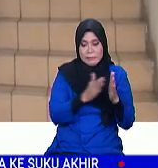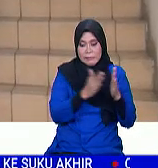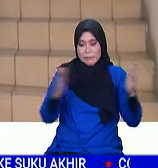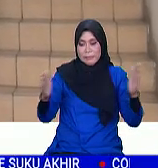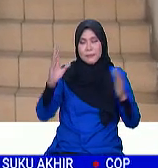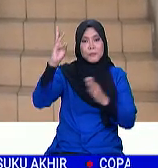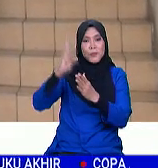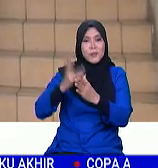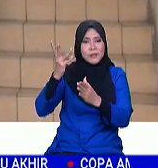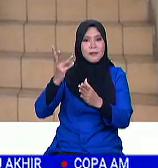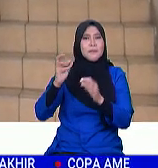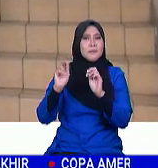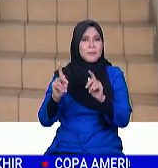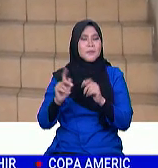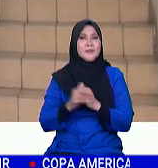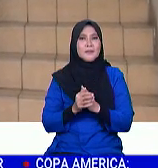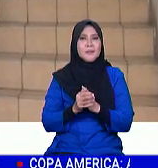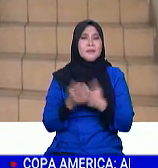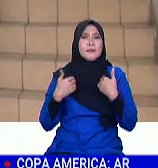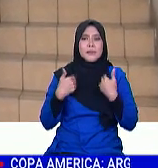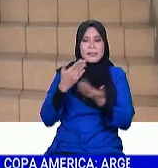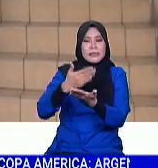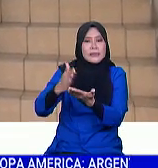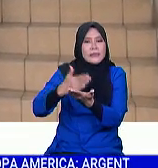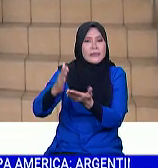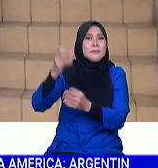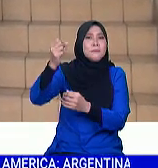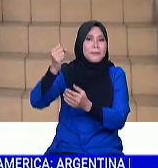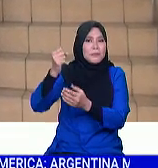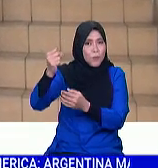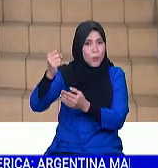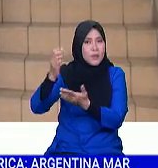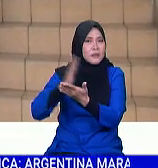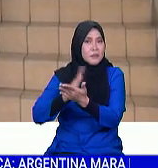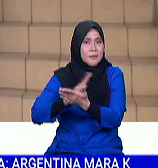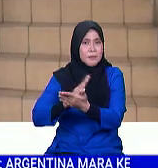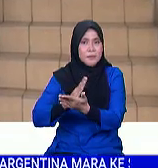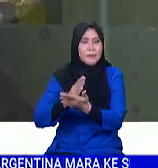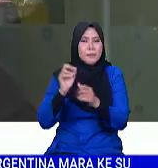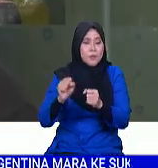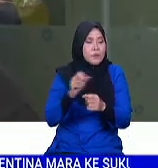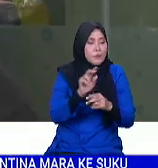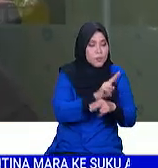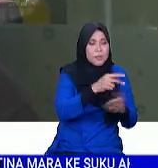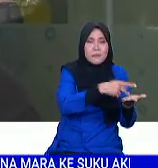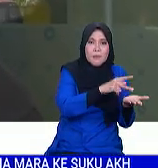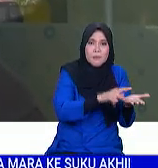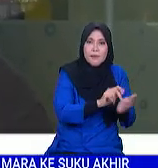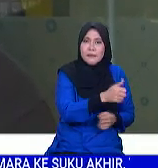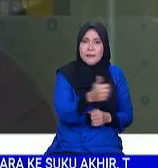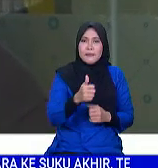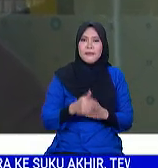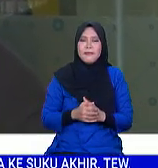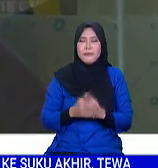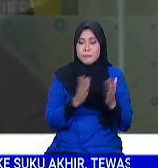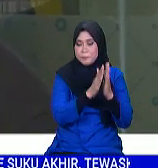Okelah edlisa ada yang kita ada pending sementara aja Bu pembayaran untuk kita gunakan Enggaklah kalau karena begitu